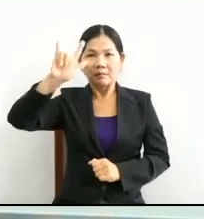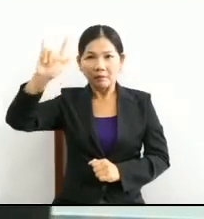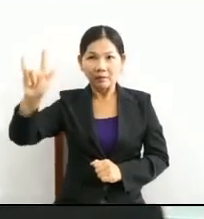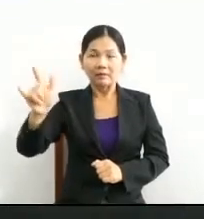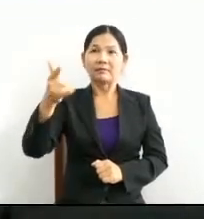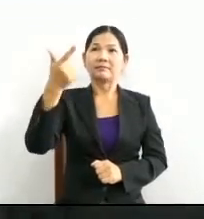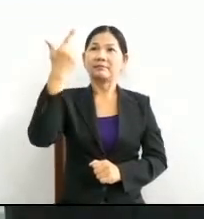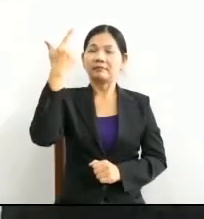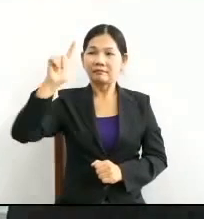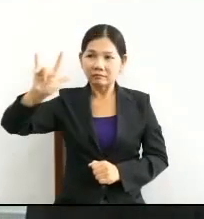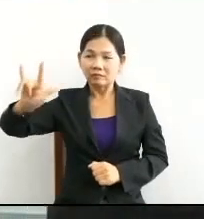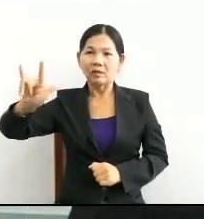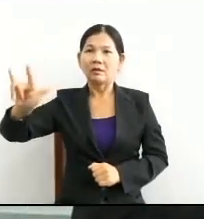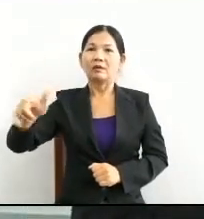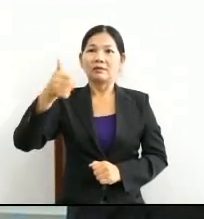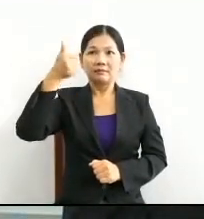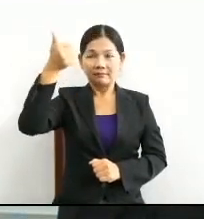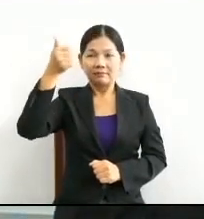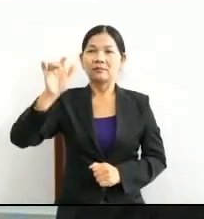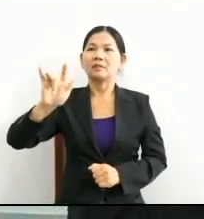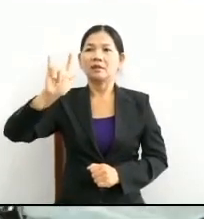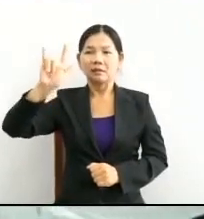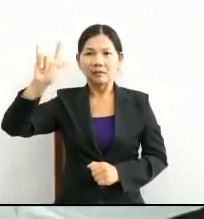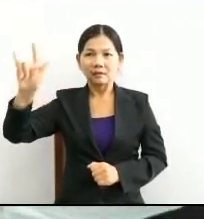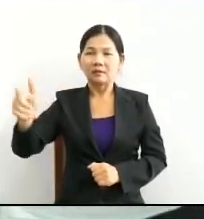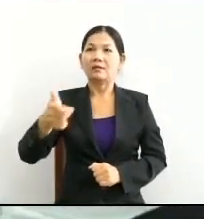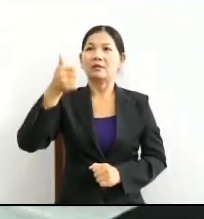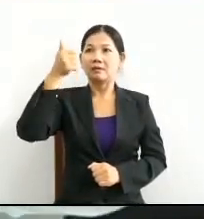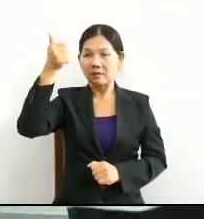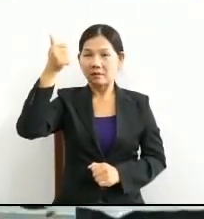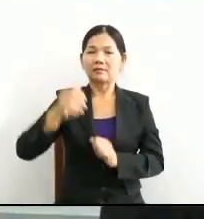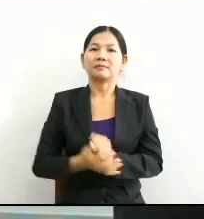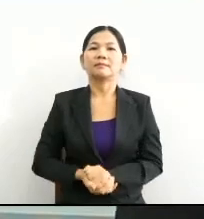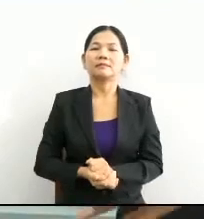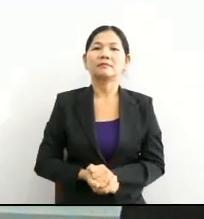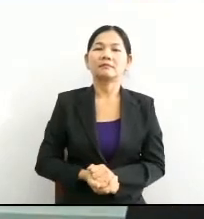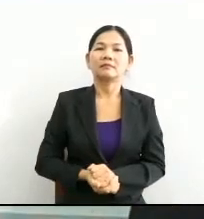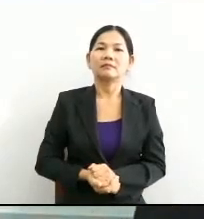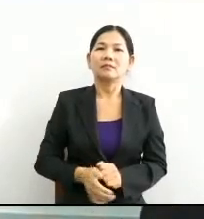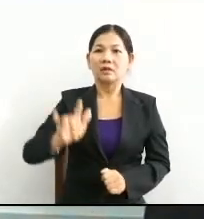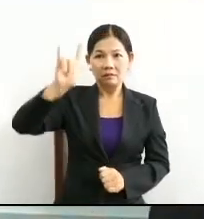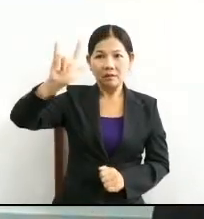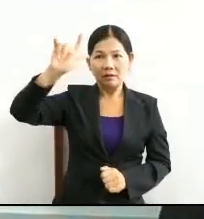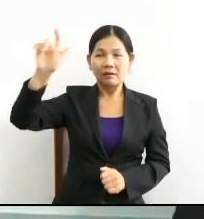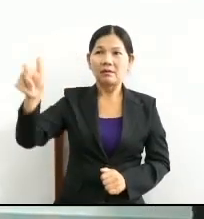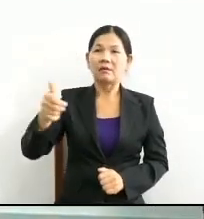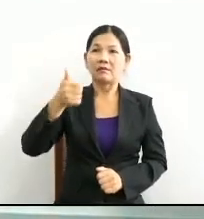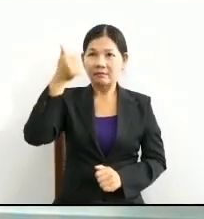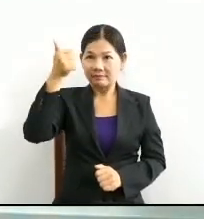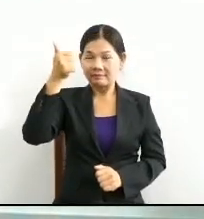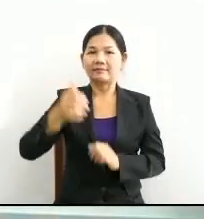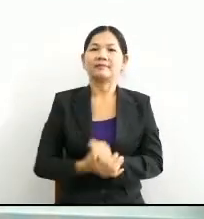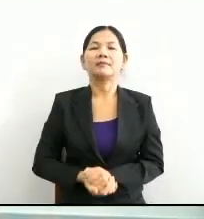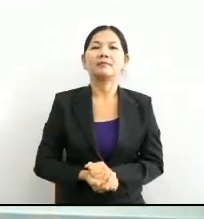bỏ vò bên nhớ con ăn chế hả con sao chị ăn chế bác hả chá cái ăn thập bò vò